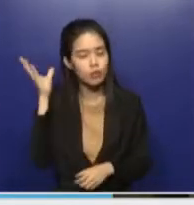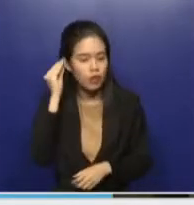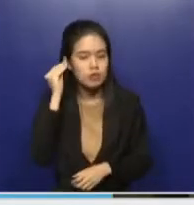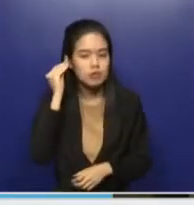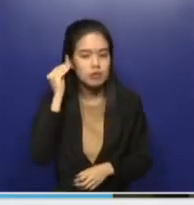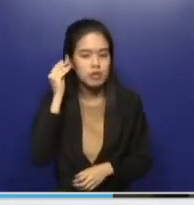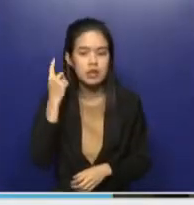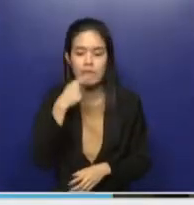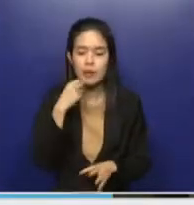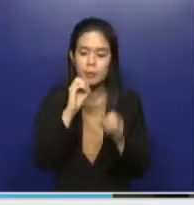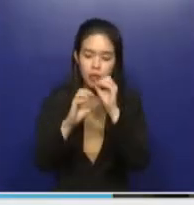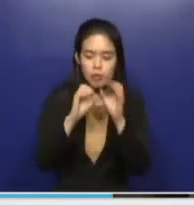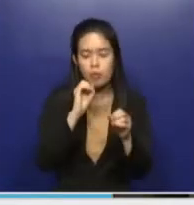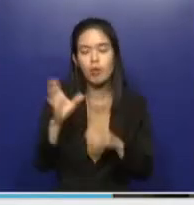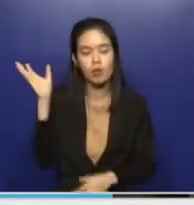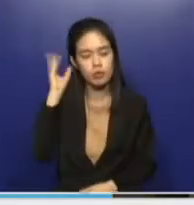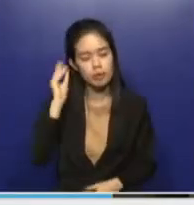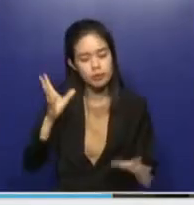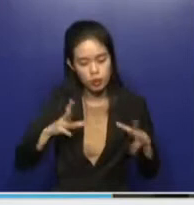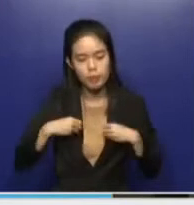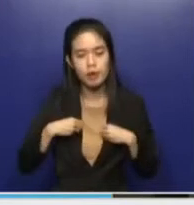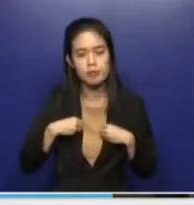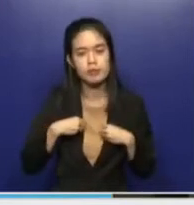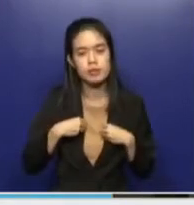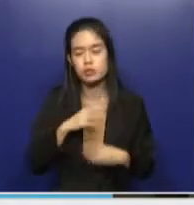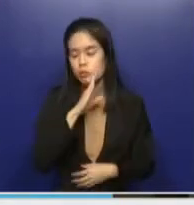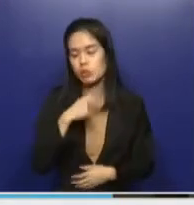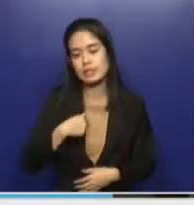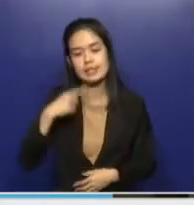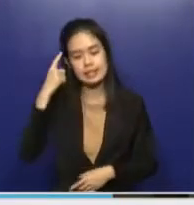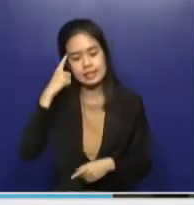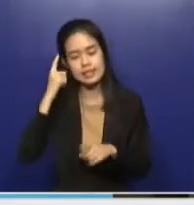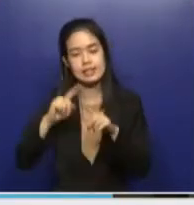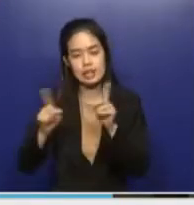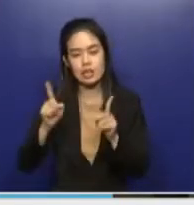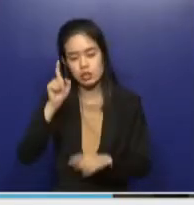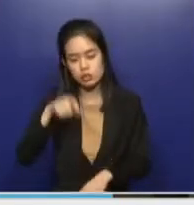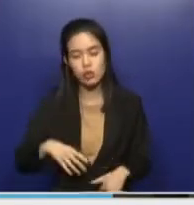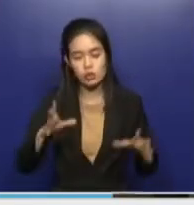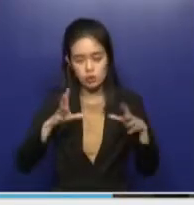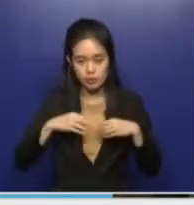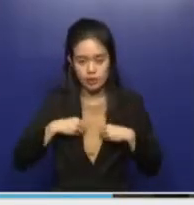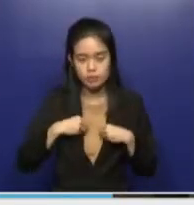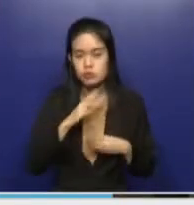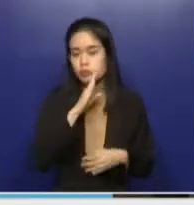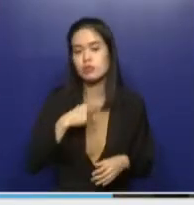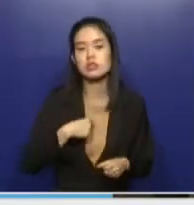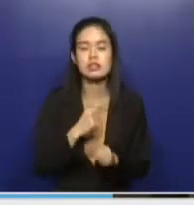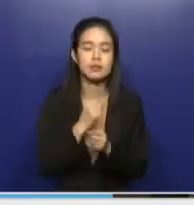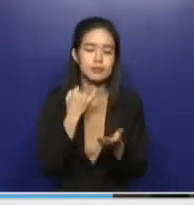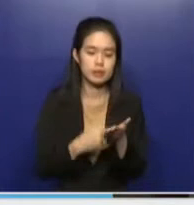าะอย่างยิ่งการรับฟังเสียงที่แตกต่างจากสิ่งที่เราคิดครับท่านประธานเราจะต้องเรียนรู้ข้อผิดพลาดของเราที่เกิด